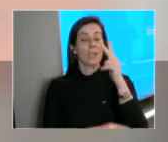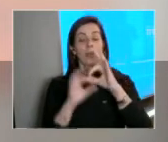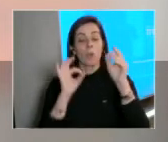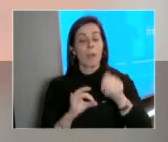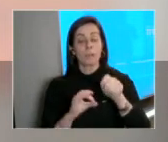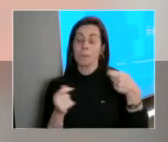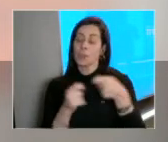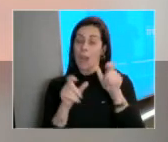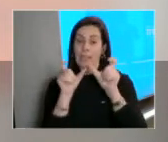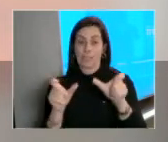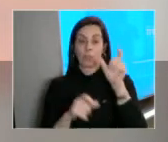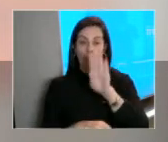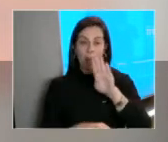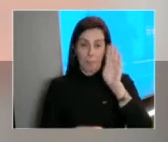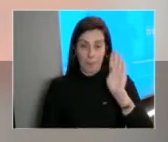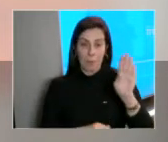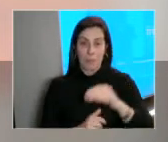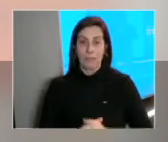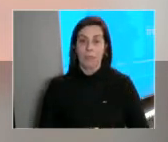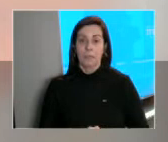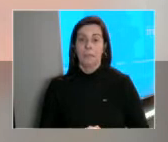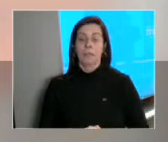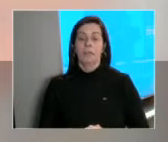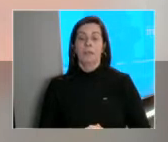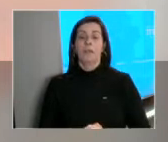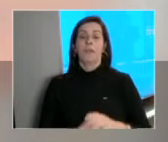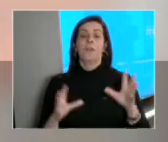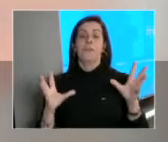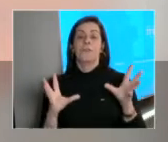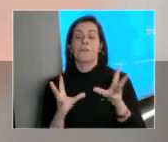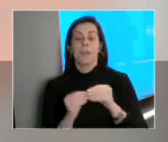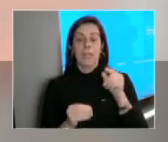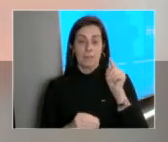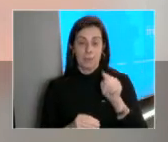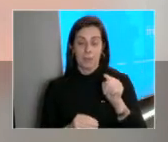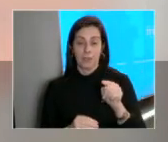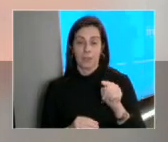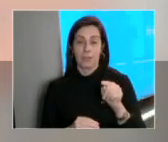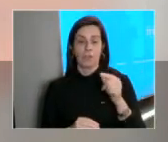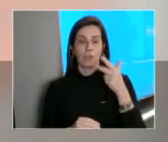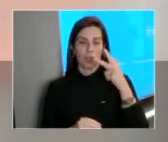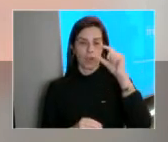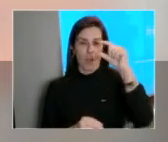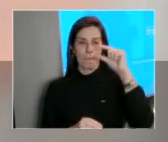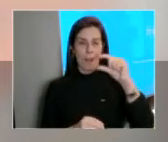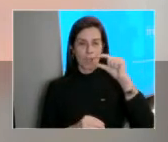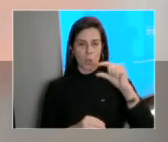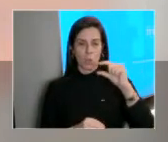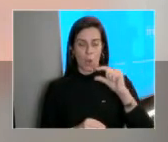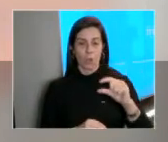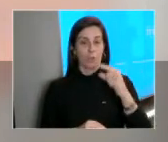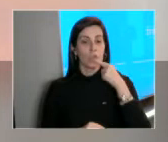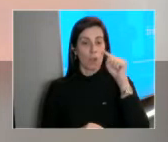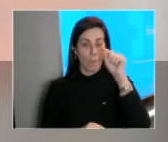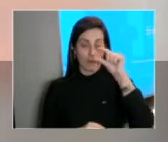בכנסת הדיונים על חסינות ראש הממשלה, ולצד הכותרת הזאת שלושה טורי פרשנות. סימה קדמון